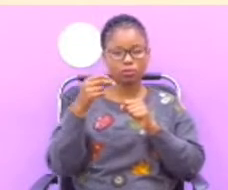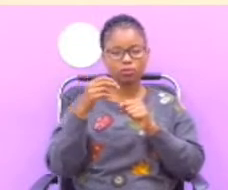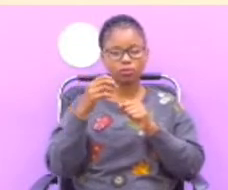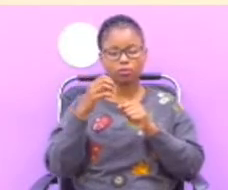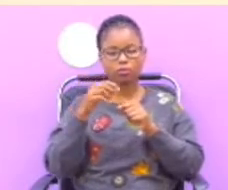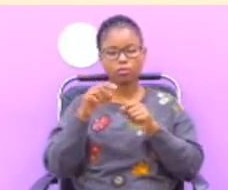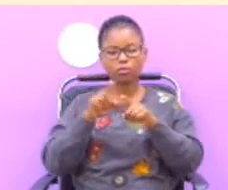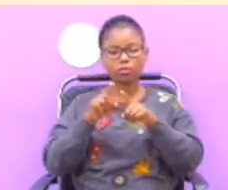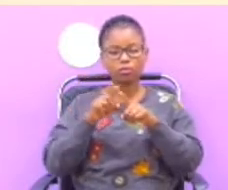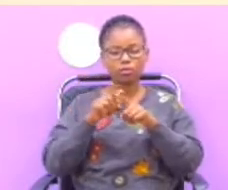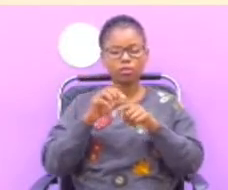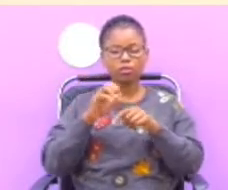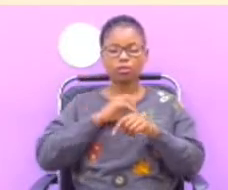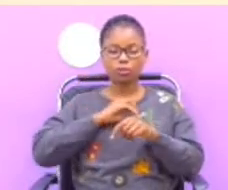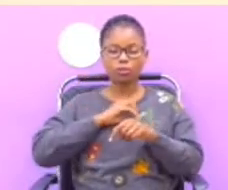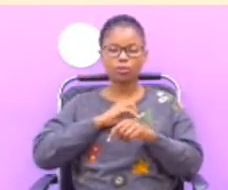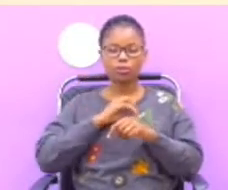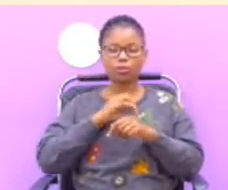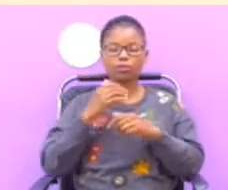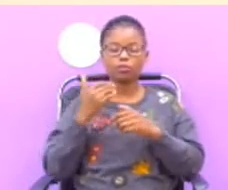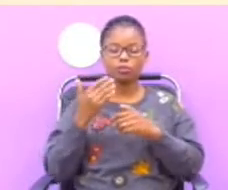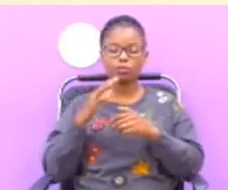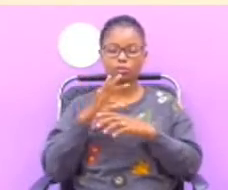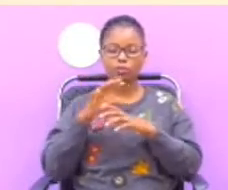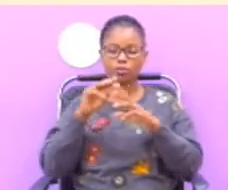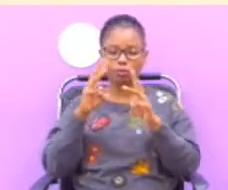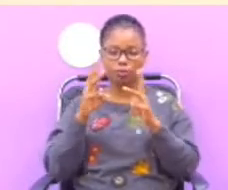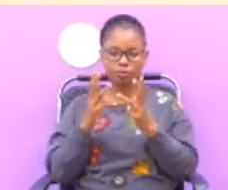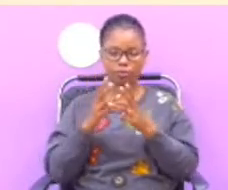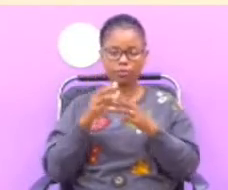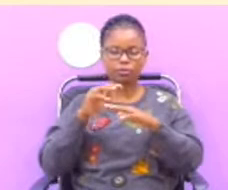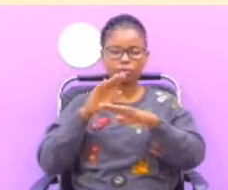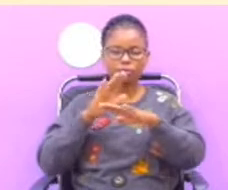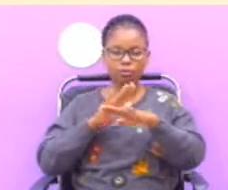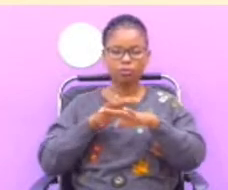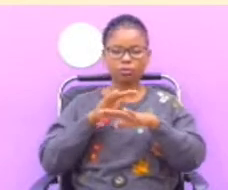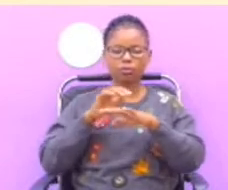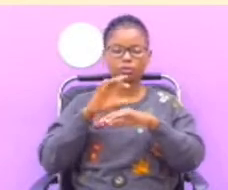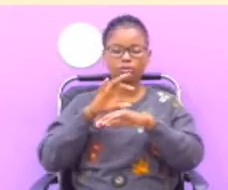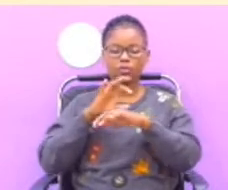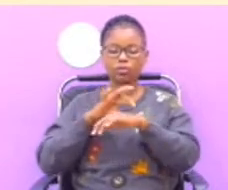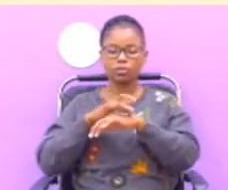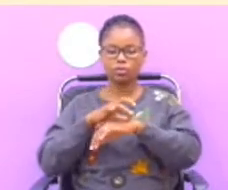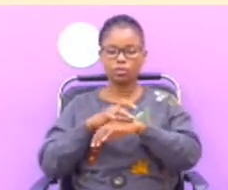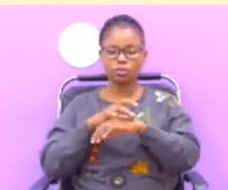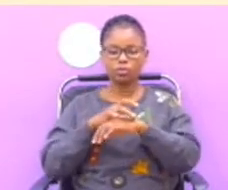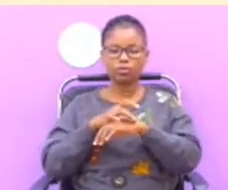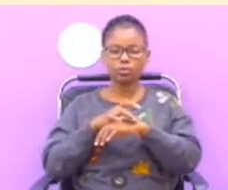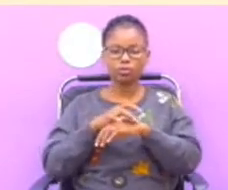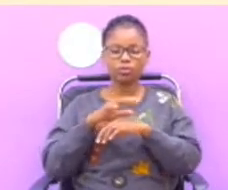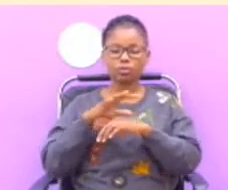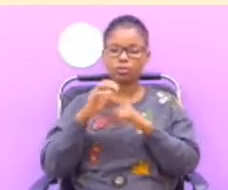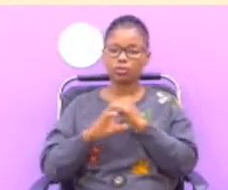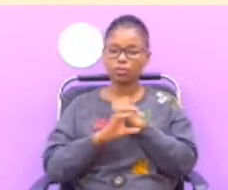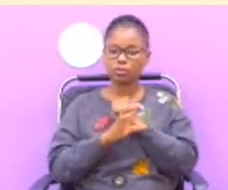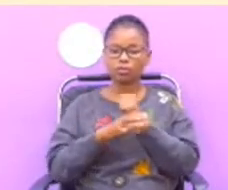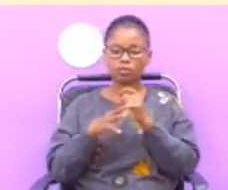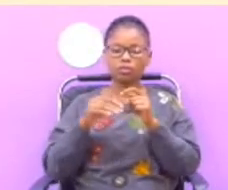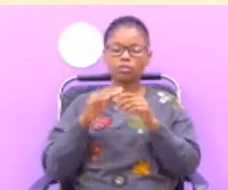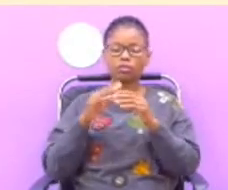o we jehova mwene mbũtũ cia ita-rĩ nĩwe ũhutagia bũrũri ũgatwekũka arĩa othe